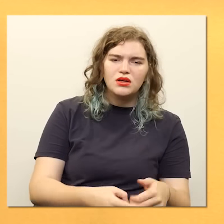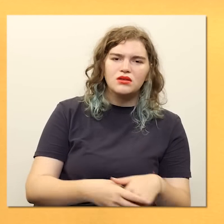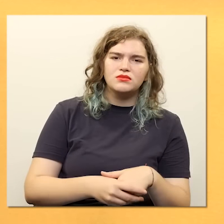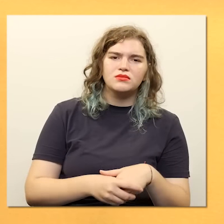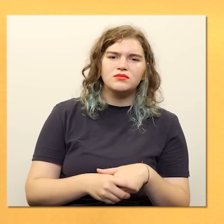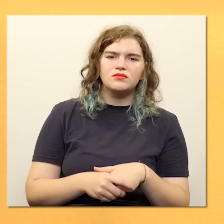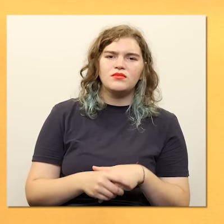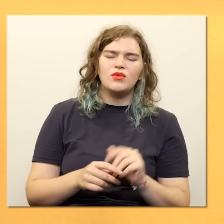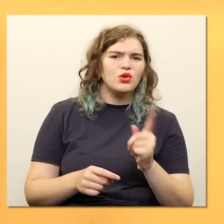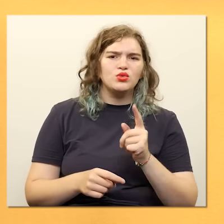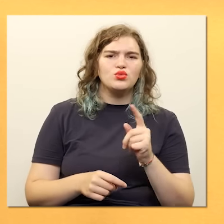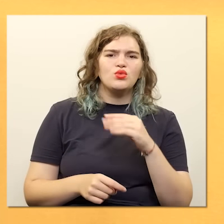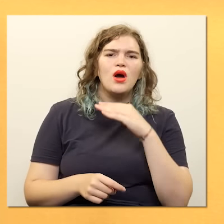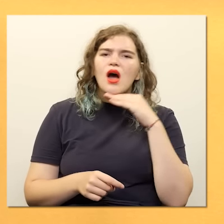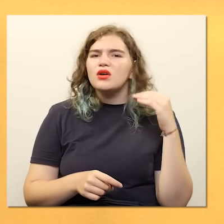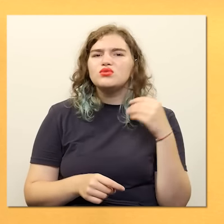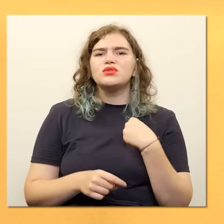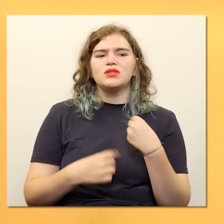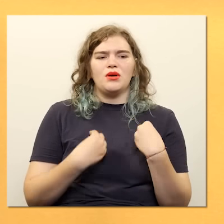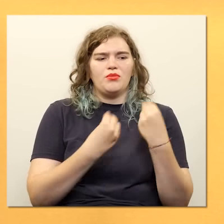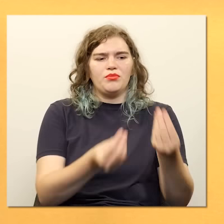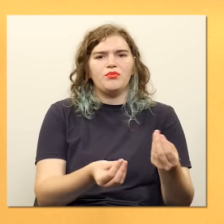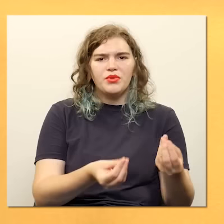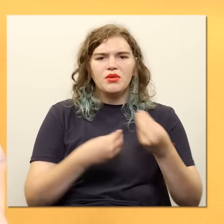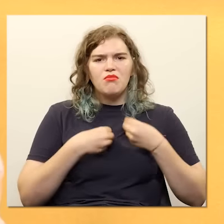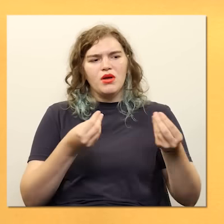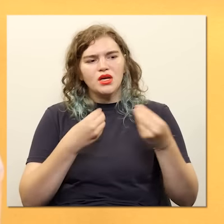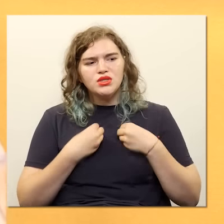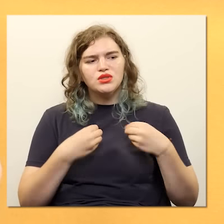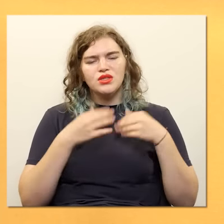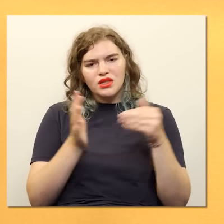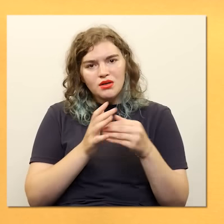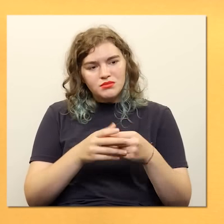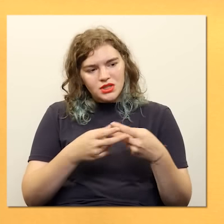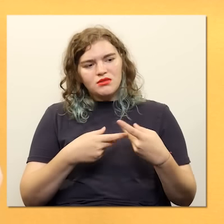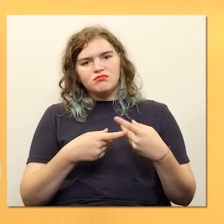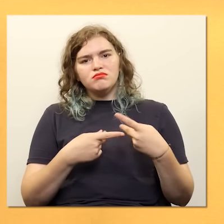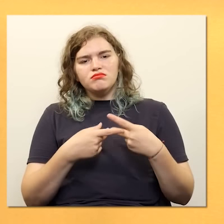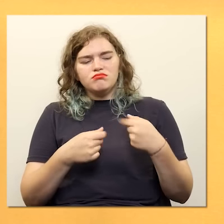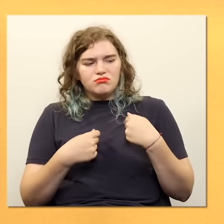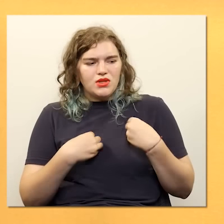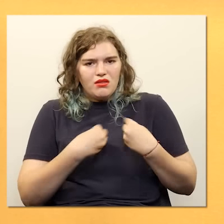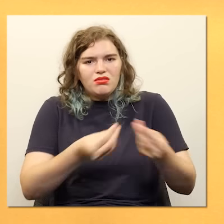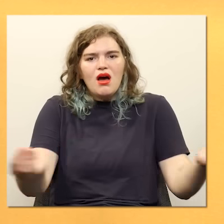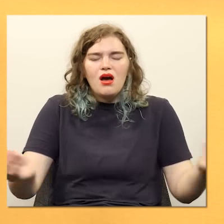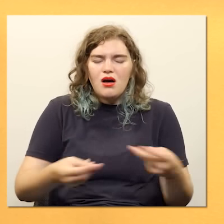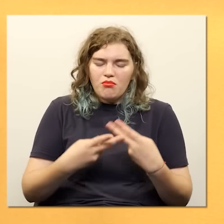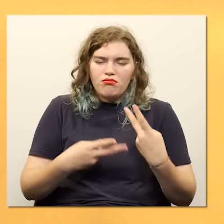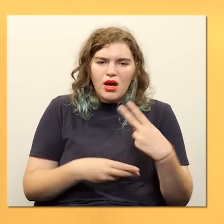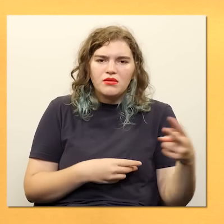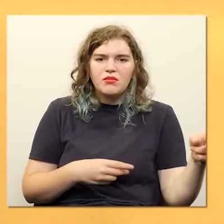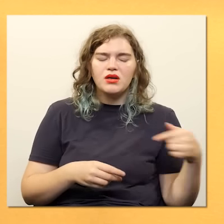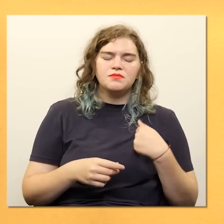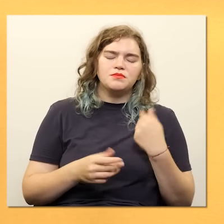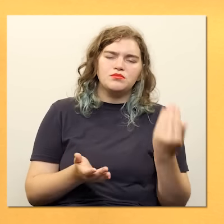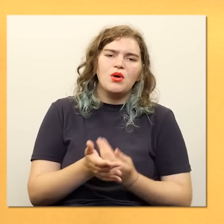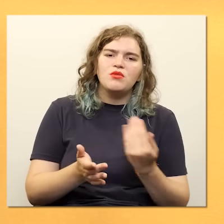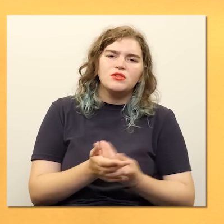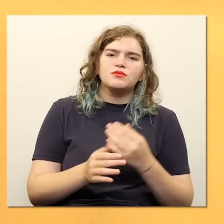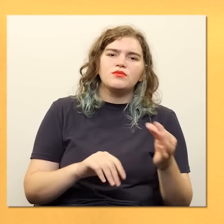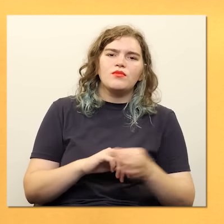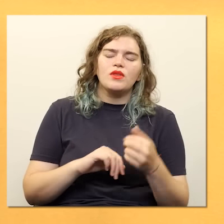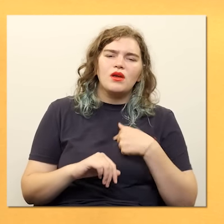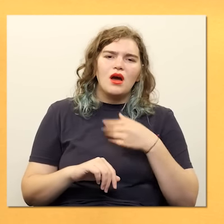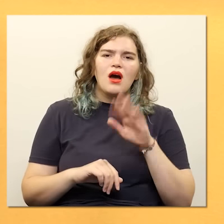Și atunci eu le-am spus, nu e suficient să primești într-una, să tot primești, trebuie să și dai. Și eu îi povesteam